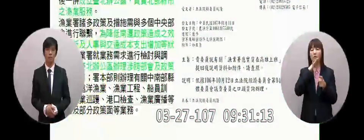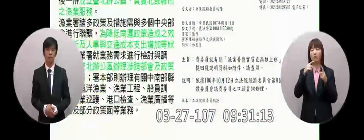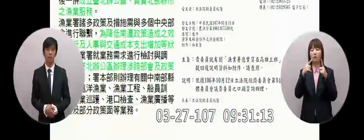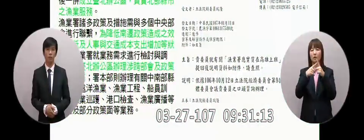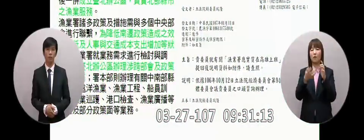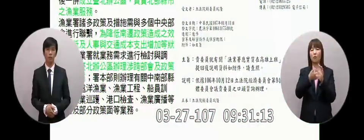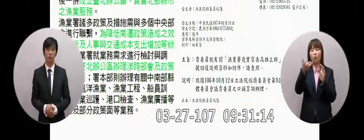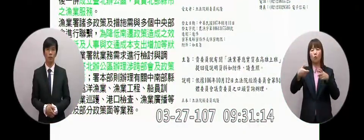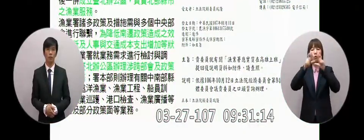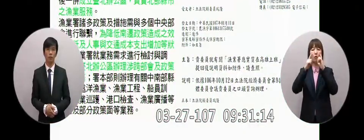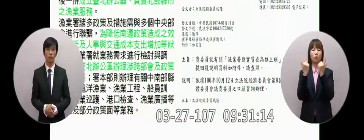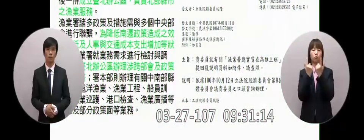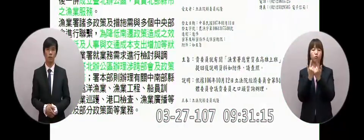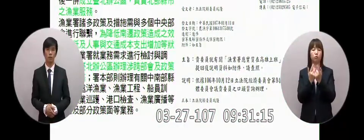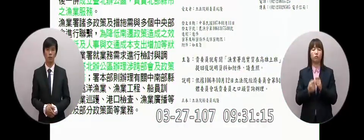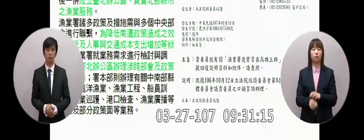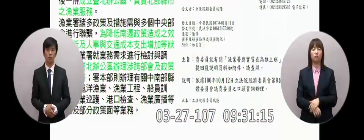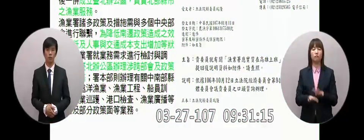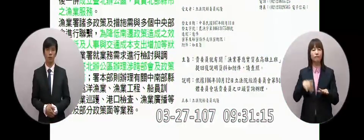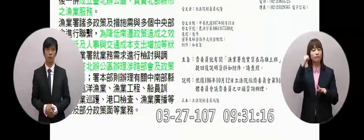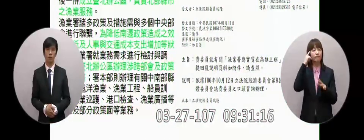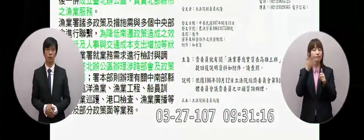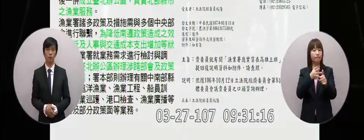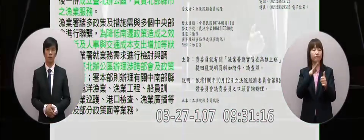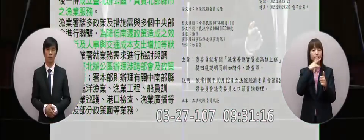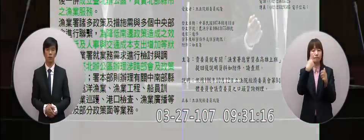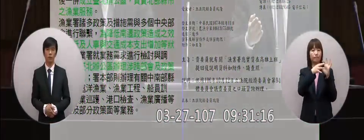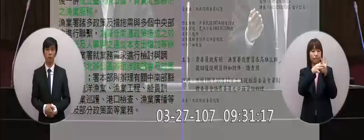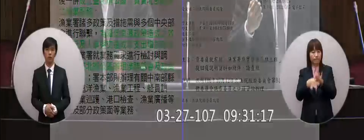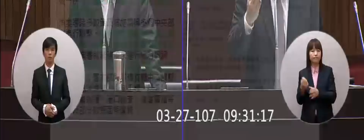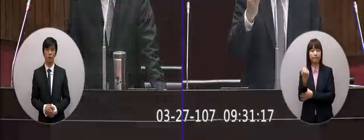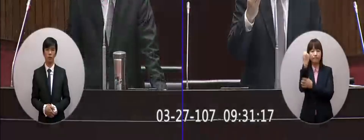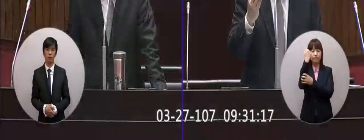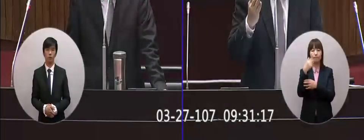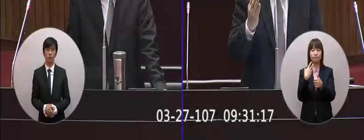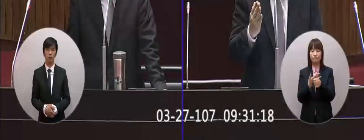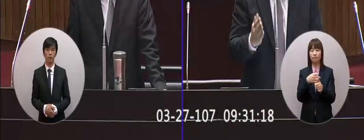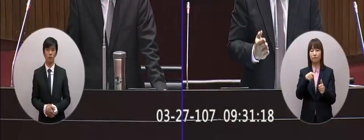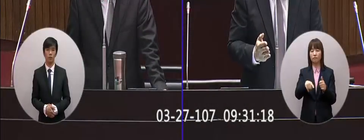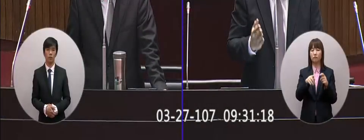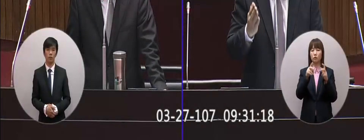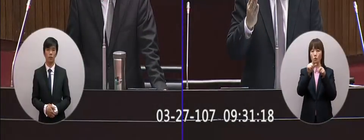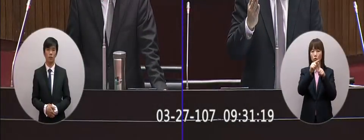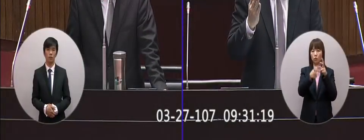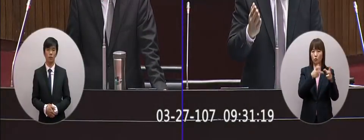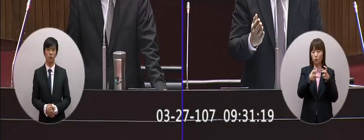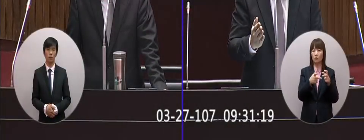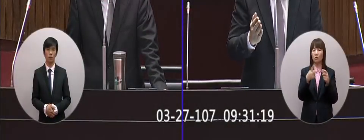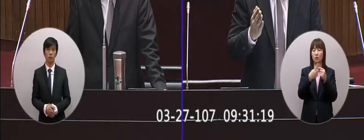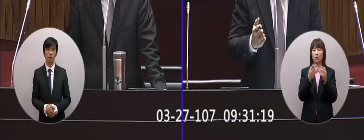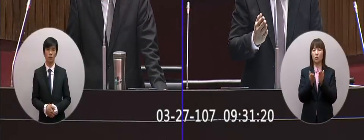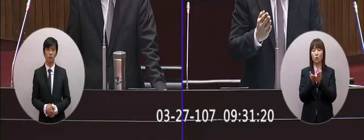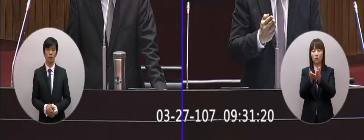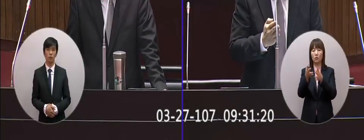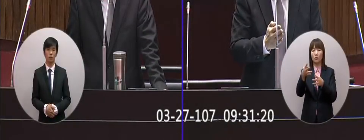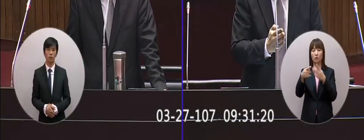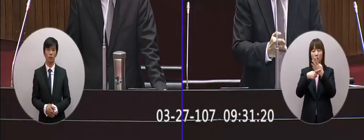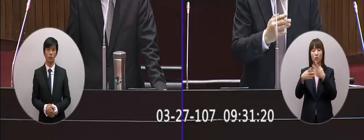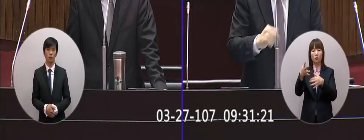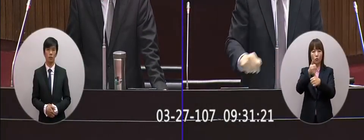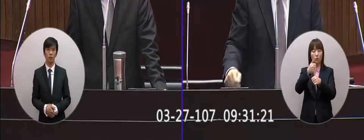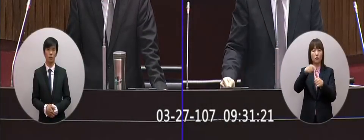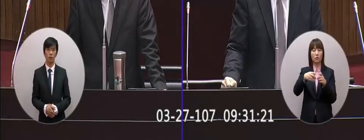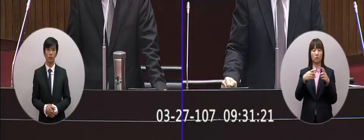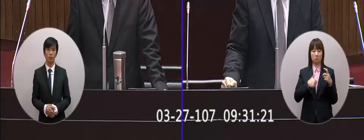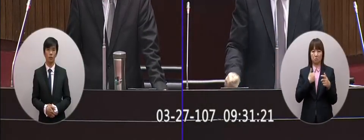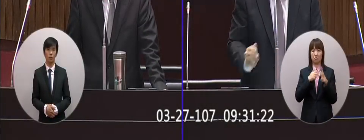员陆续又搬迁回到台北了。那我想要请院长是不是能够继续大力的支持，让这个中油跟让渔业署能够实质的